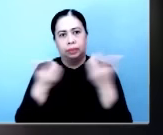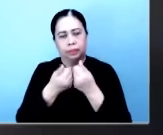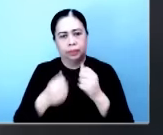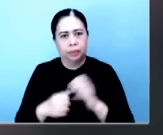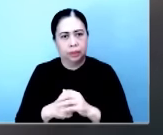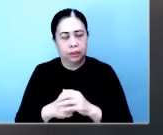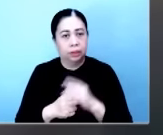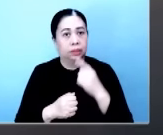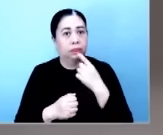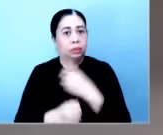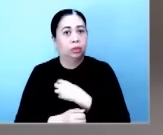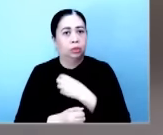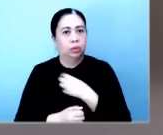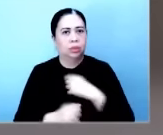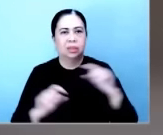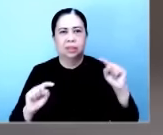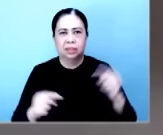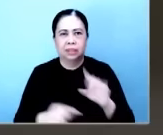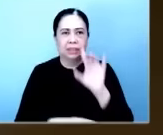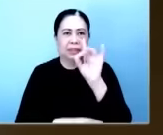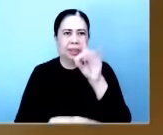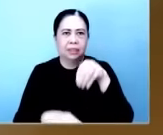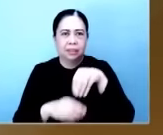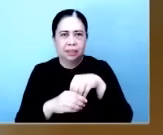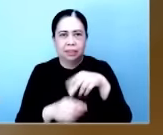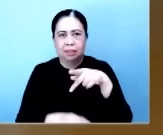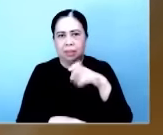mga pulis, sugatan ang walong sakay ng pickup.